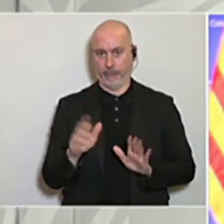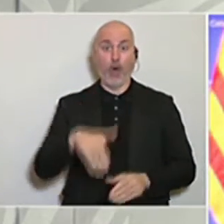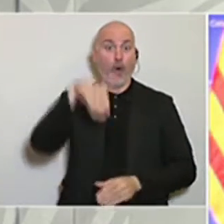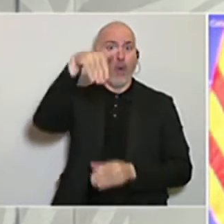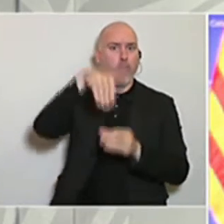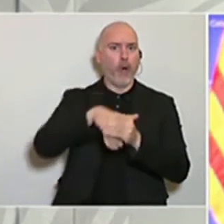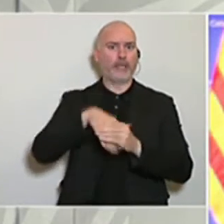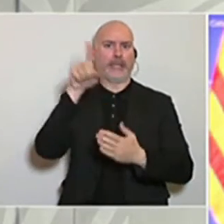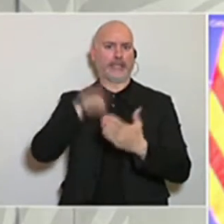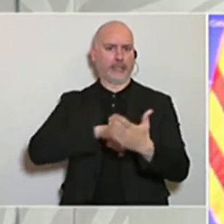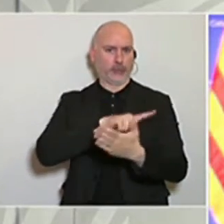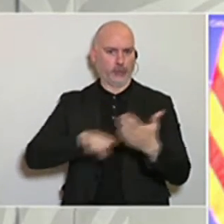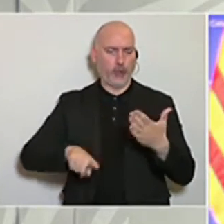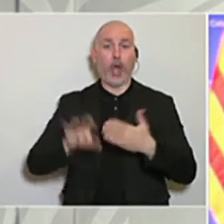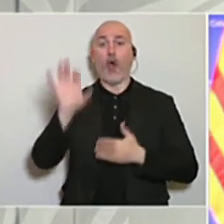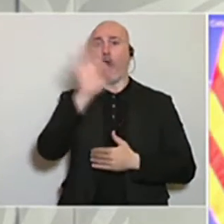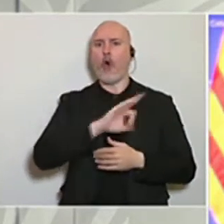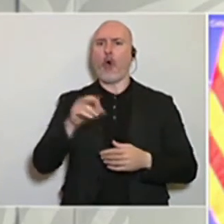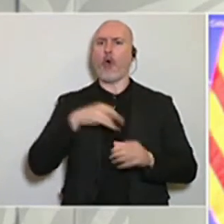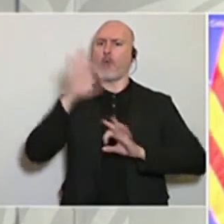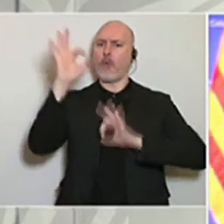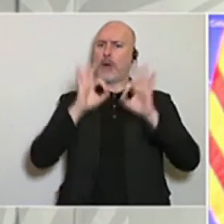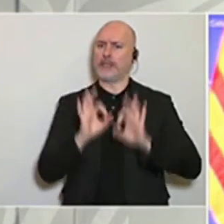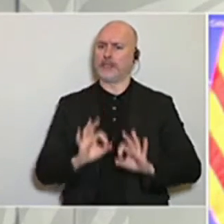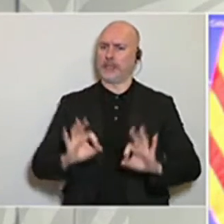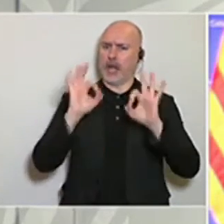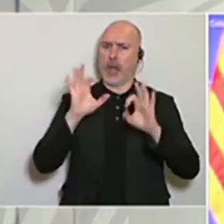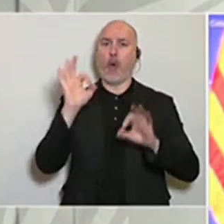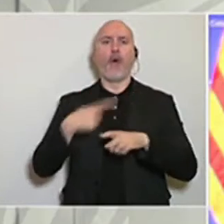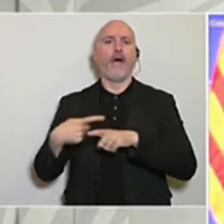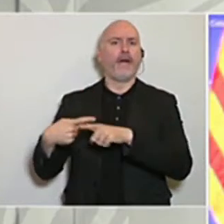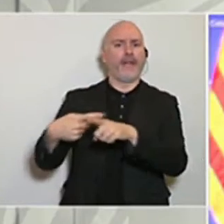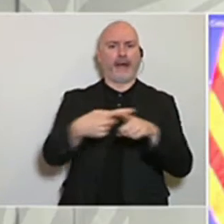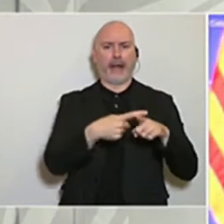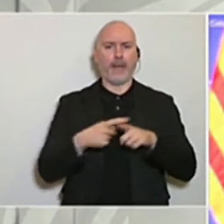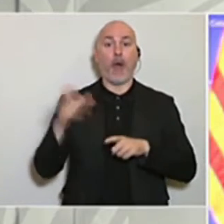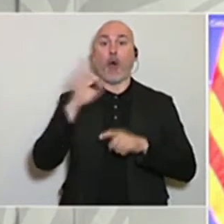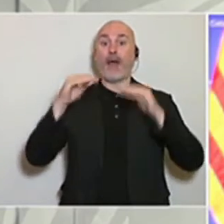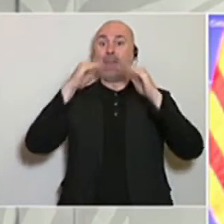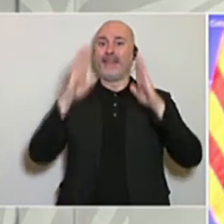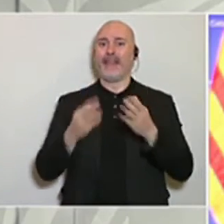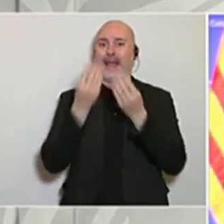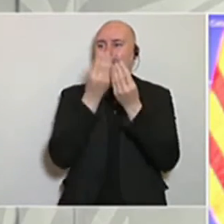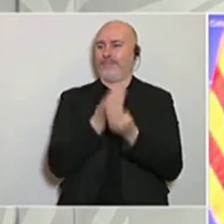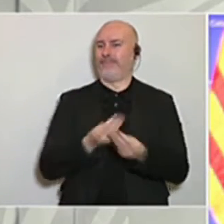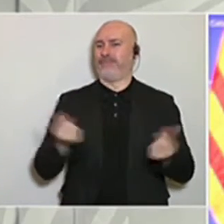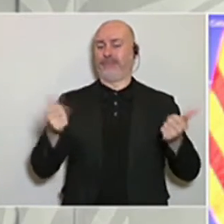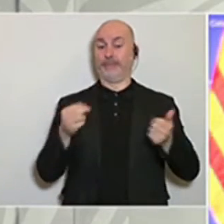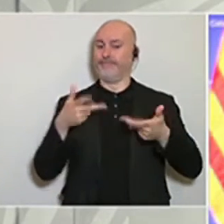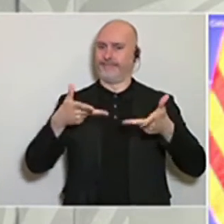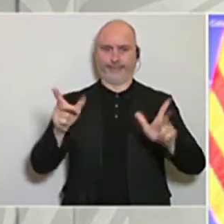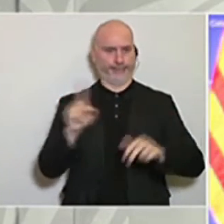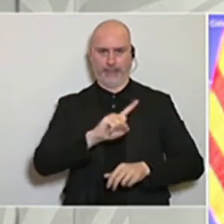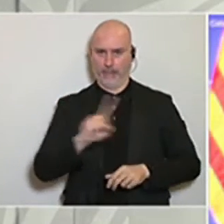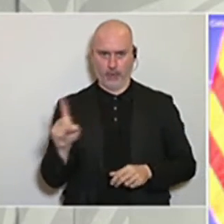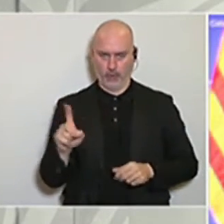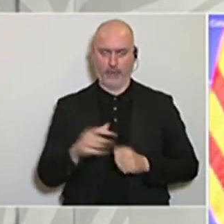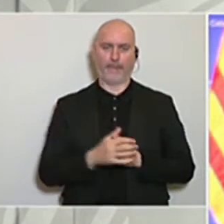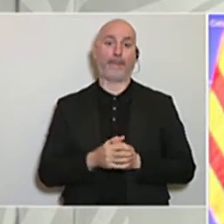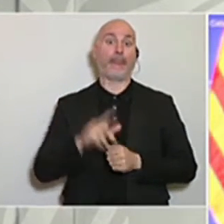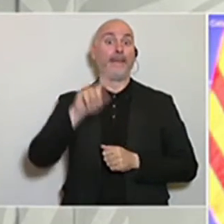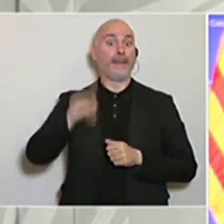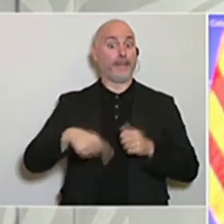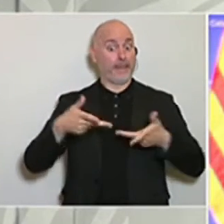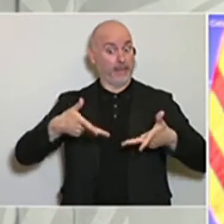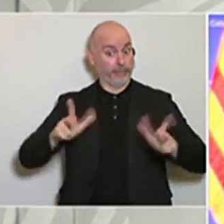censura o establir quotes extraordinàries o de rames o bé per dissoldre l'entitat esportiva. Paral·lelament, també s'habilita